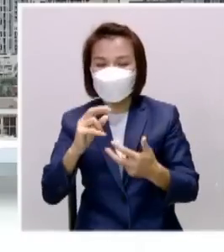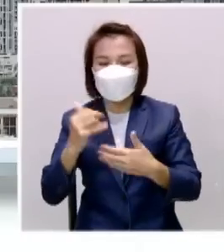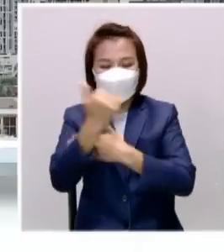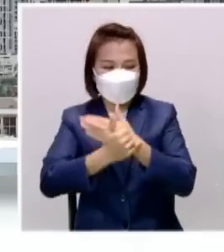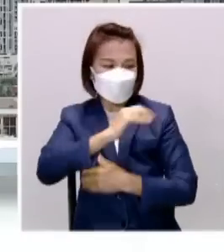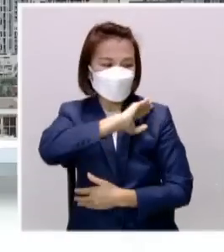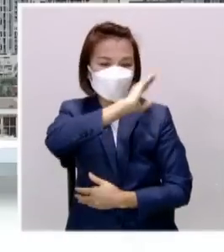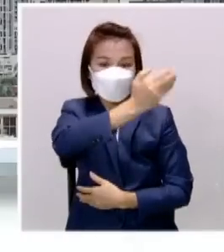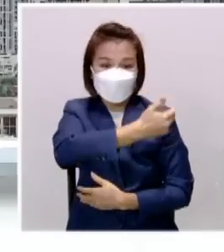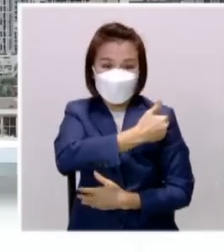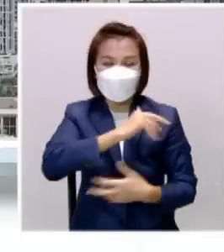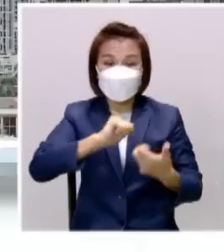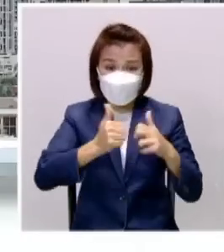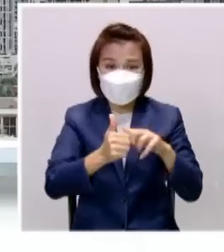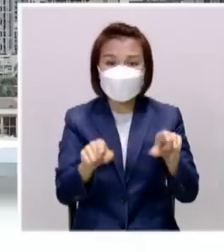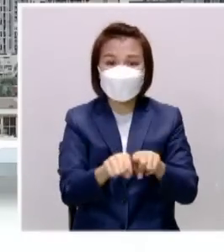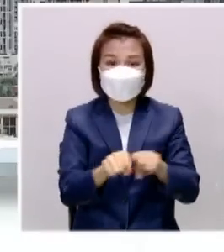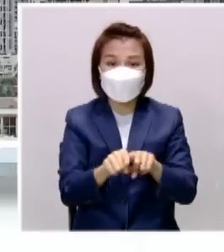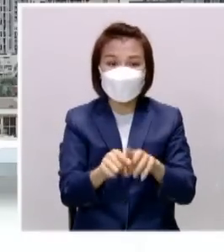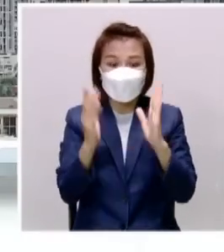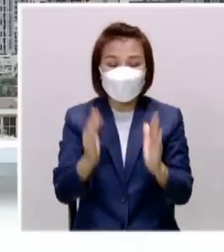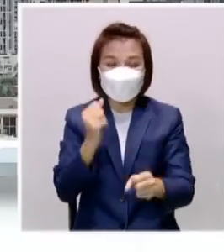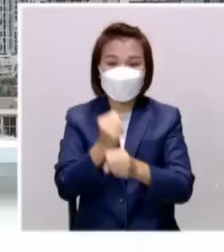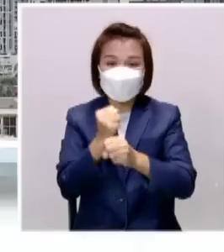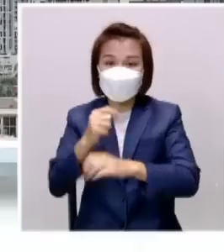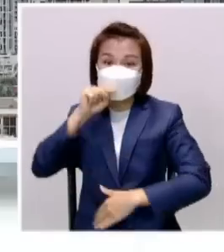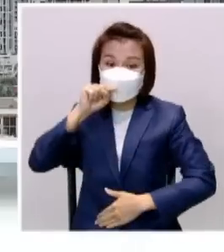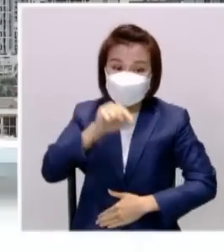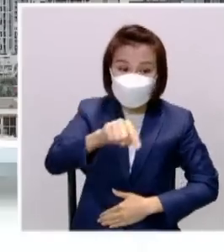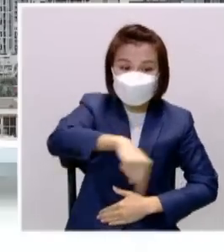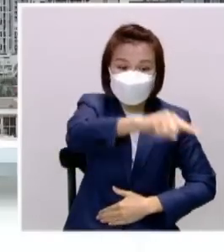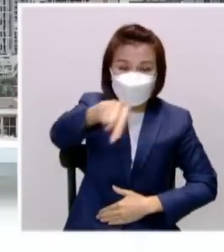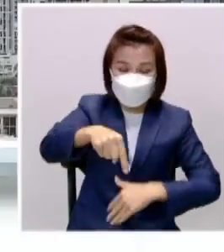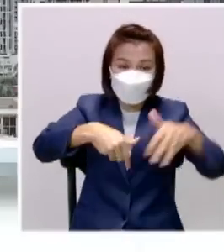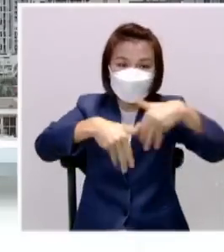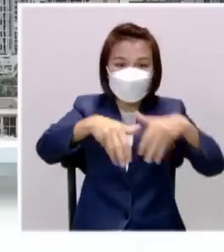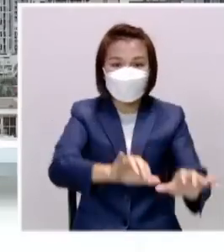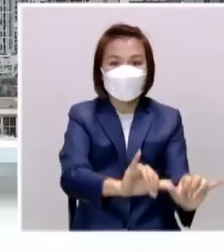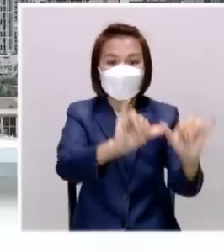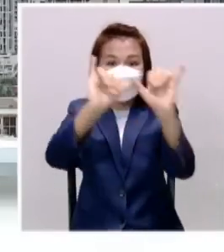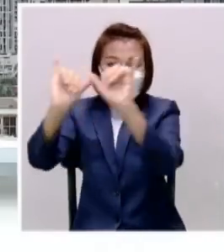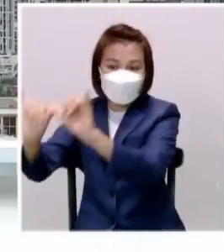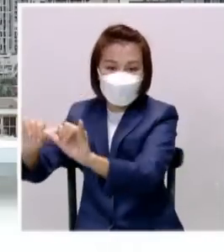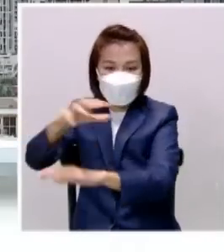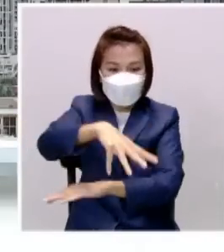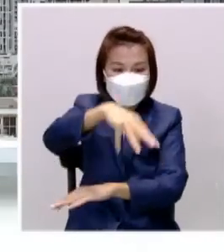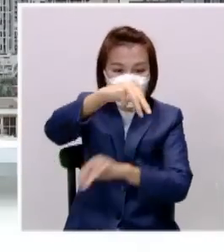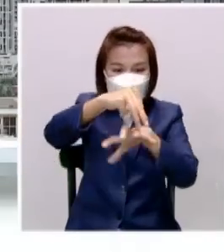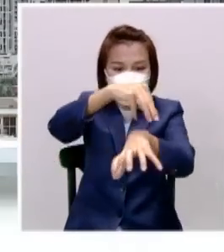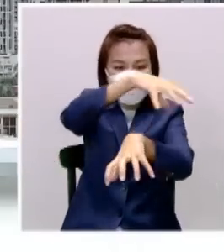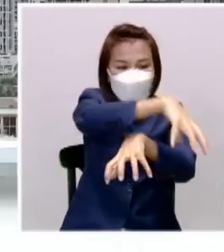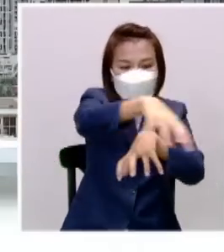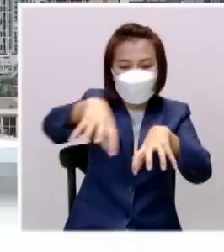ะคุณผู้ชมและที่สุดแล้วเจ้าหน้าที่ต้องมีคำสั่งประกาศอพยพประชาชนที่อยู่ในพื้นที่กรุงมะนิลาแล้วก็จังหวัดใกล้เคียงประมา